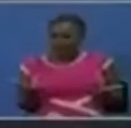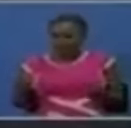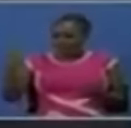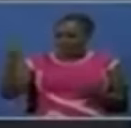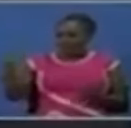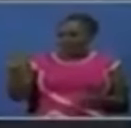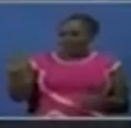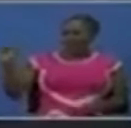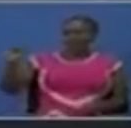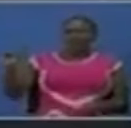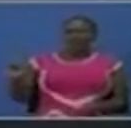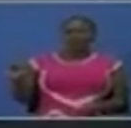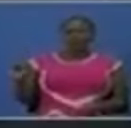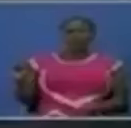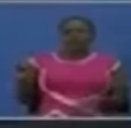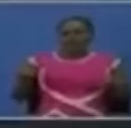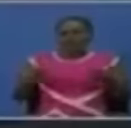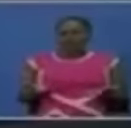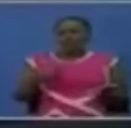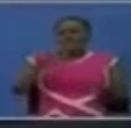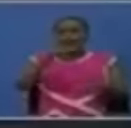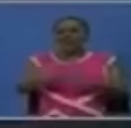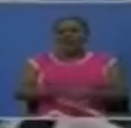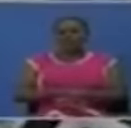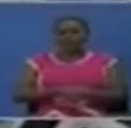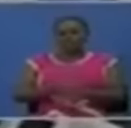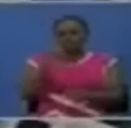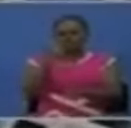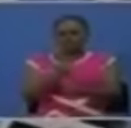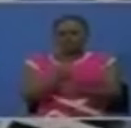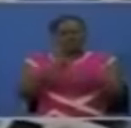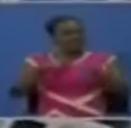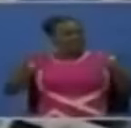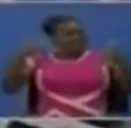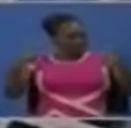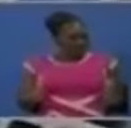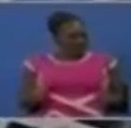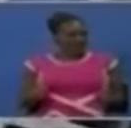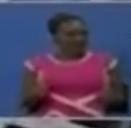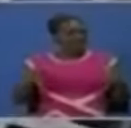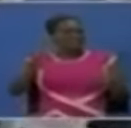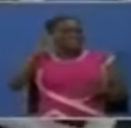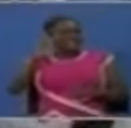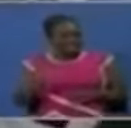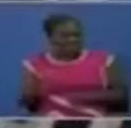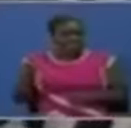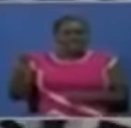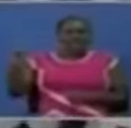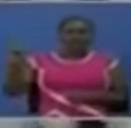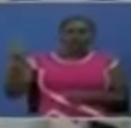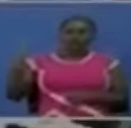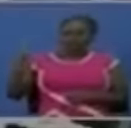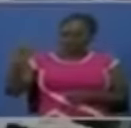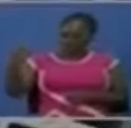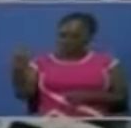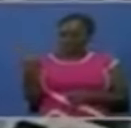NYS. And that's how I got my job. I have never seen Kafura. Mara ya